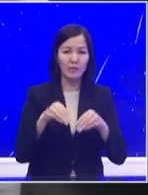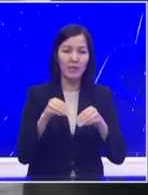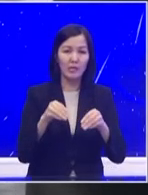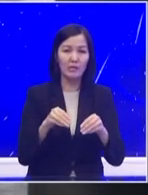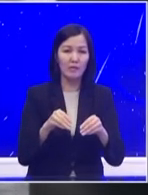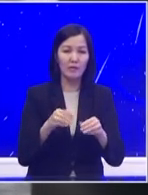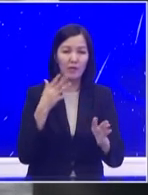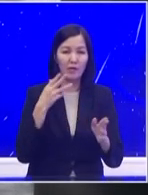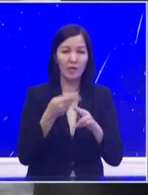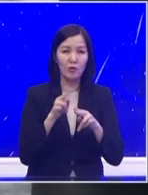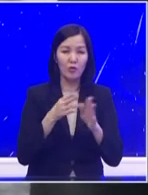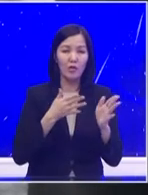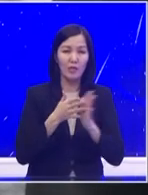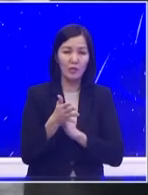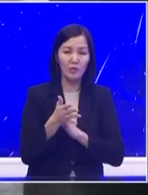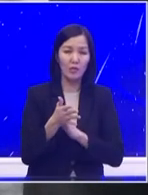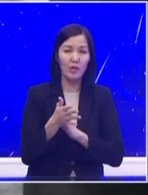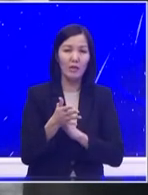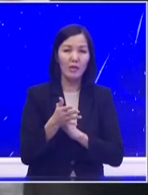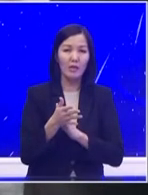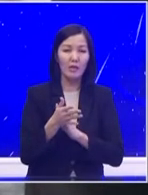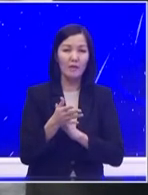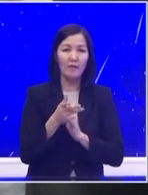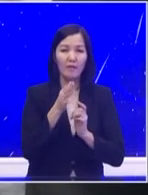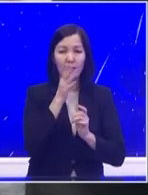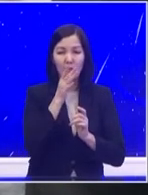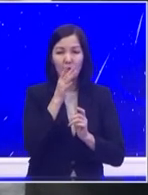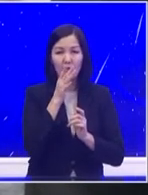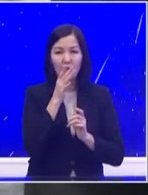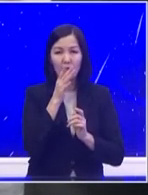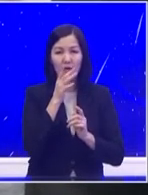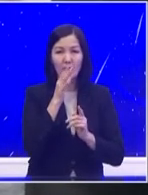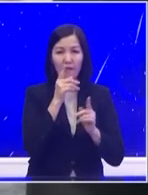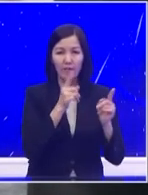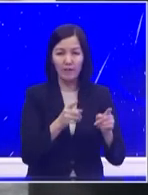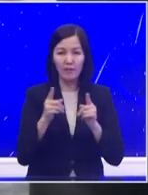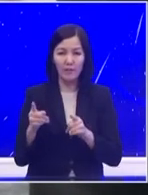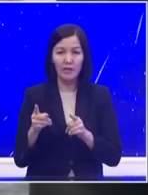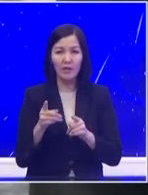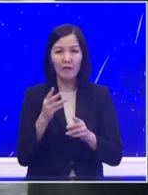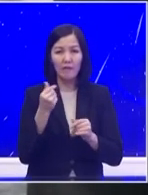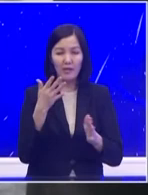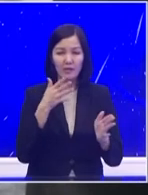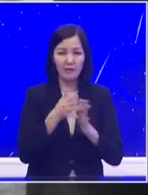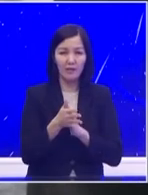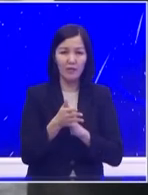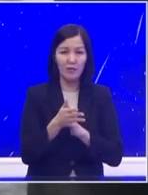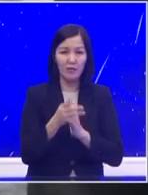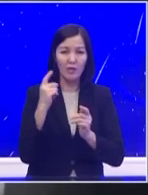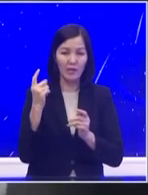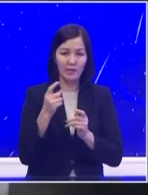те расходы, которые были понесены в течение определенного периода времени, финансовые затраты со стороны